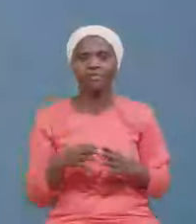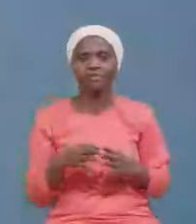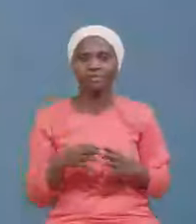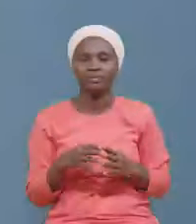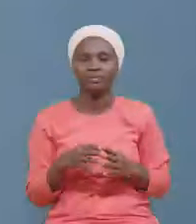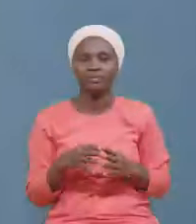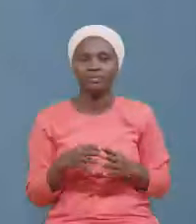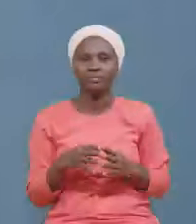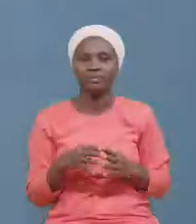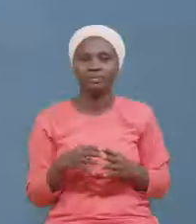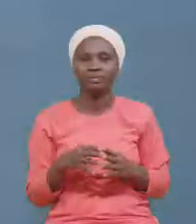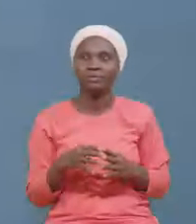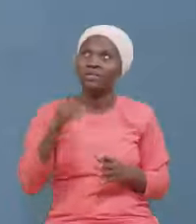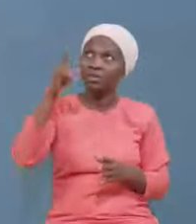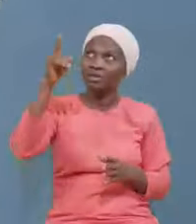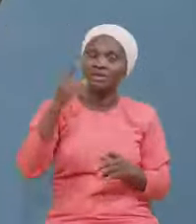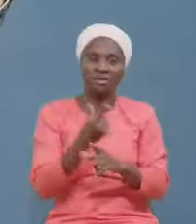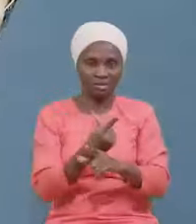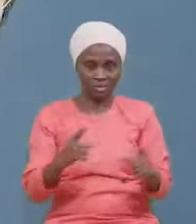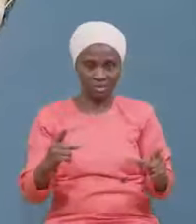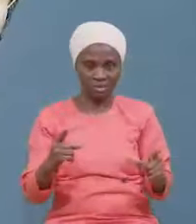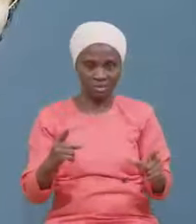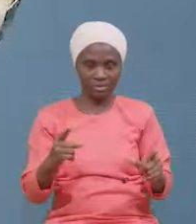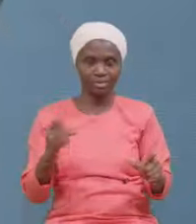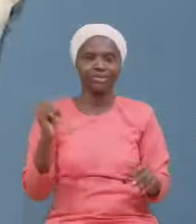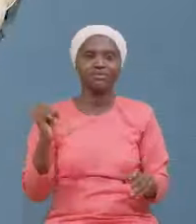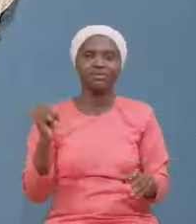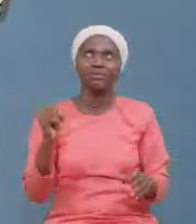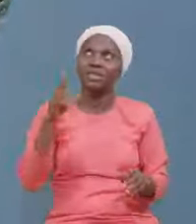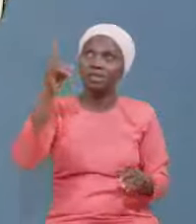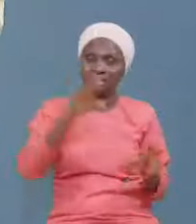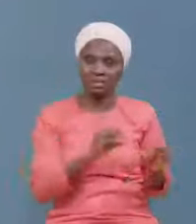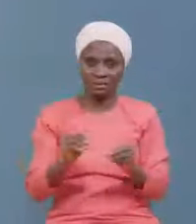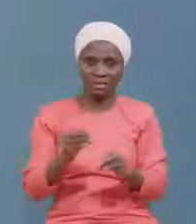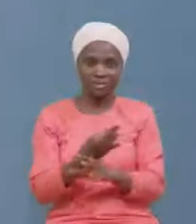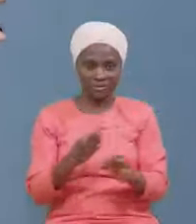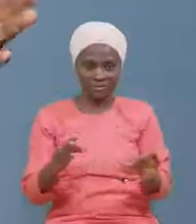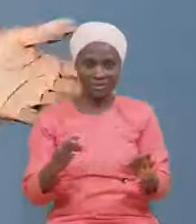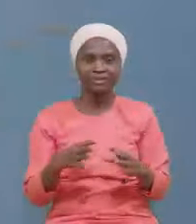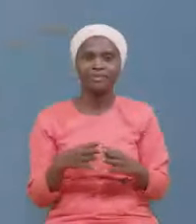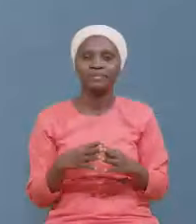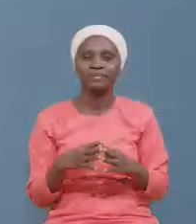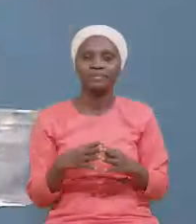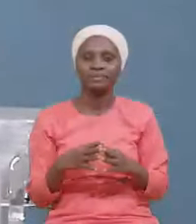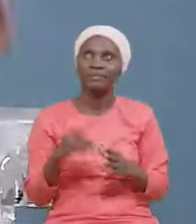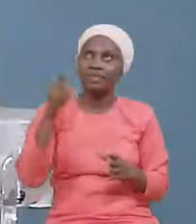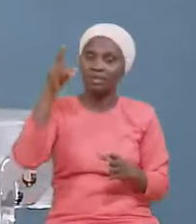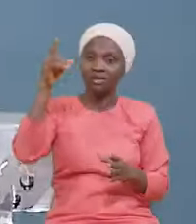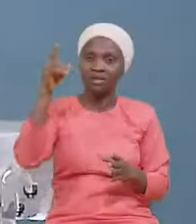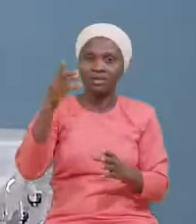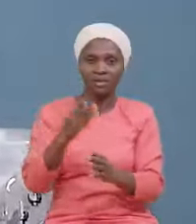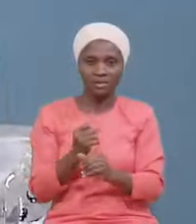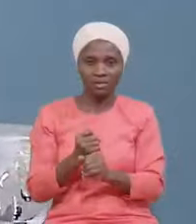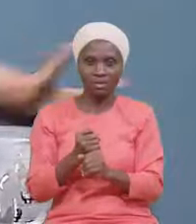కూడా స్వస్థపరుస్తాడు. He liberates. ఆయన విడుదల ఇస్తాడు. He sets free. ఆయన మనకు విడుదల స్వేచ్ఛ ఇస్తాడు. He breaks